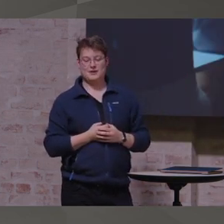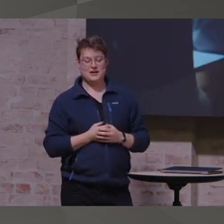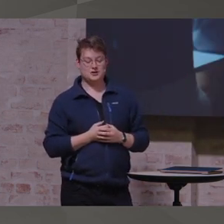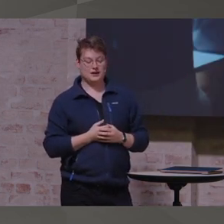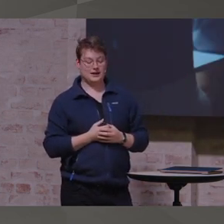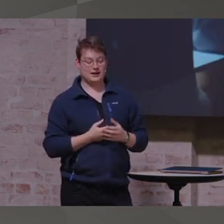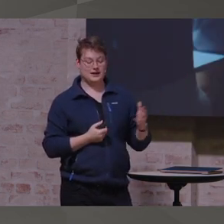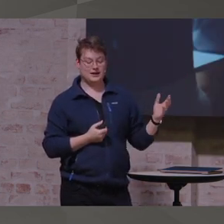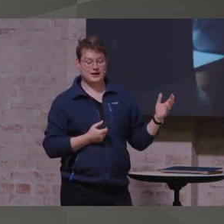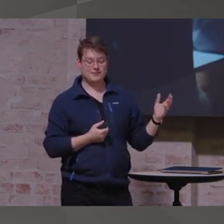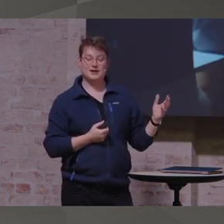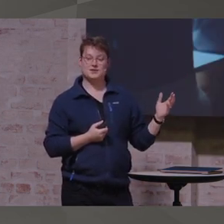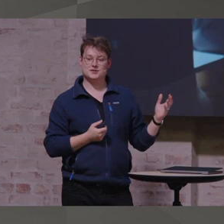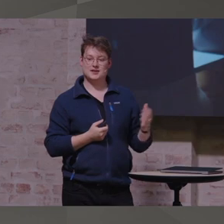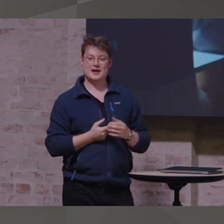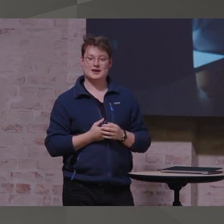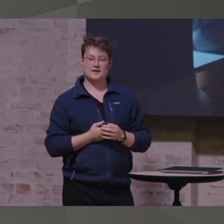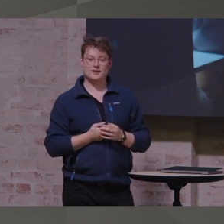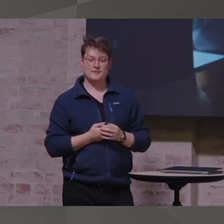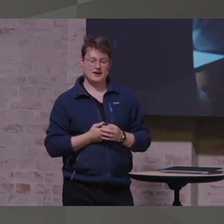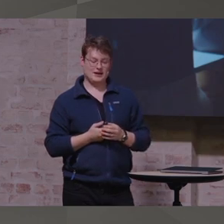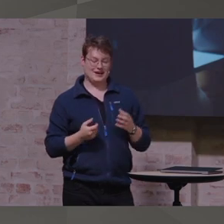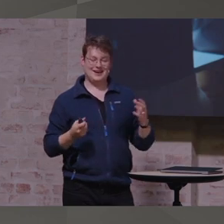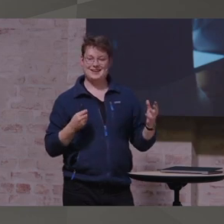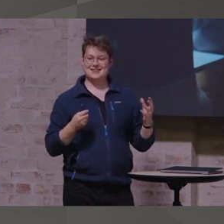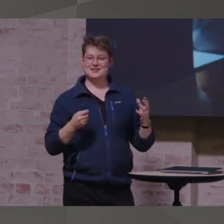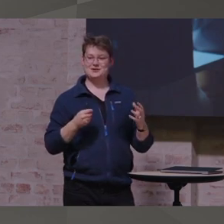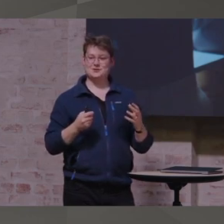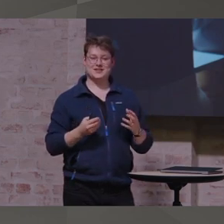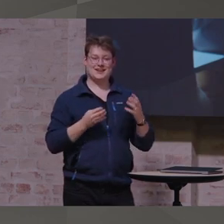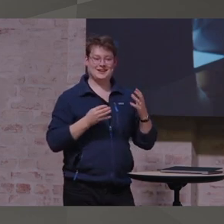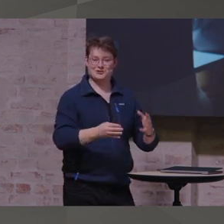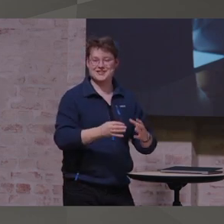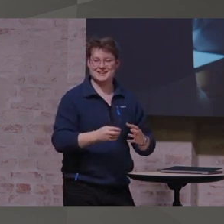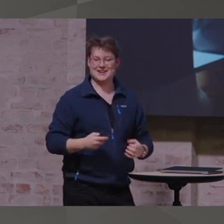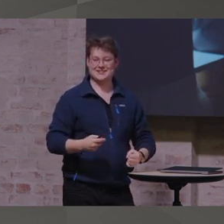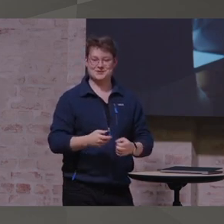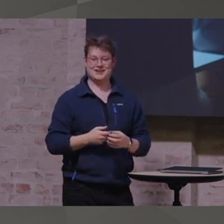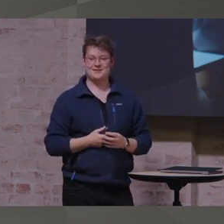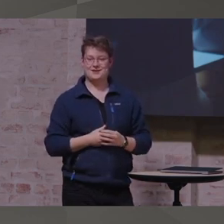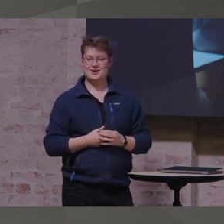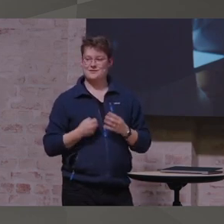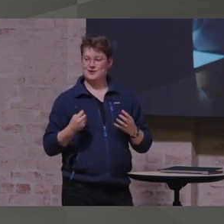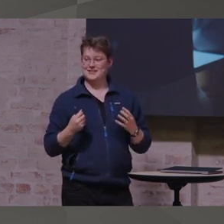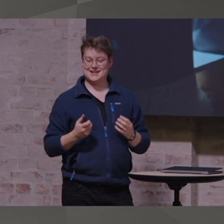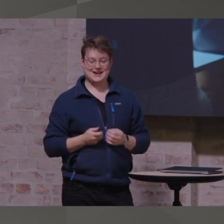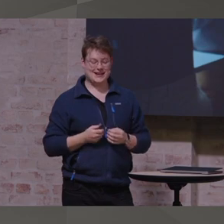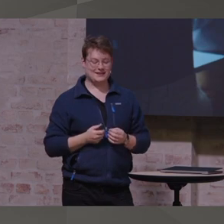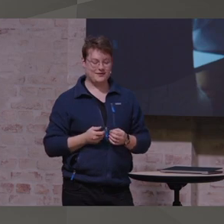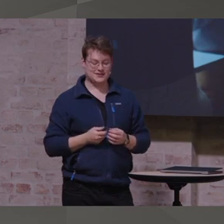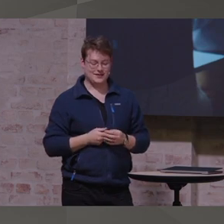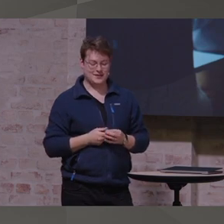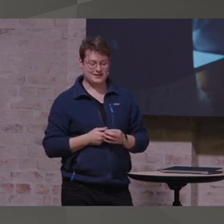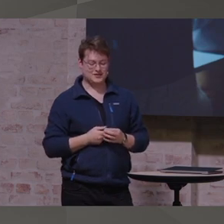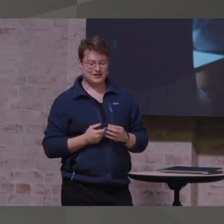bruke Midjourney-genererte bilder, sånn som i dette tilfellet da. Igjen litt sånn ironisk at det er kunstig intelligens som må til for å få disse